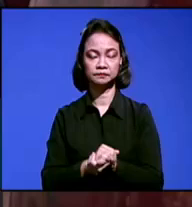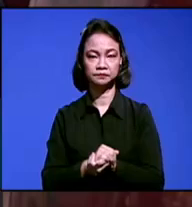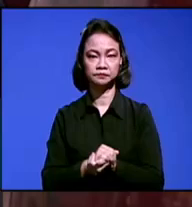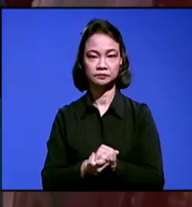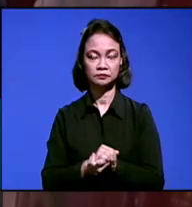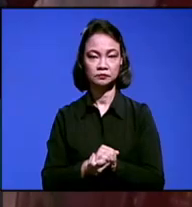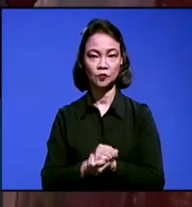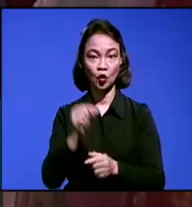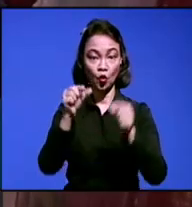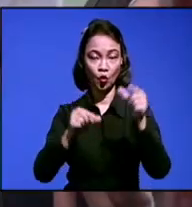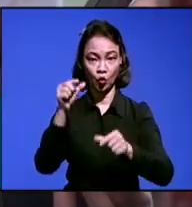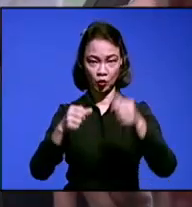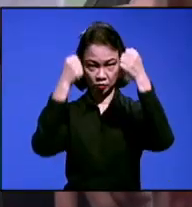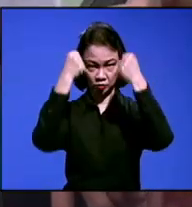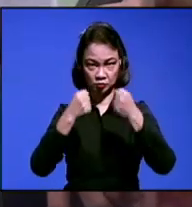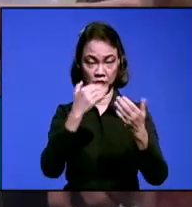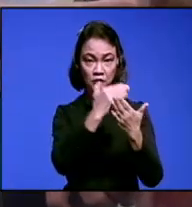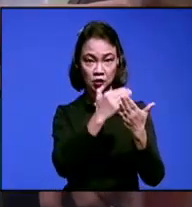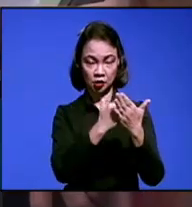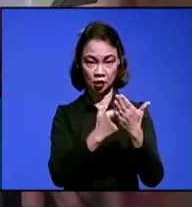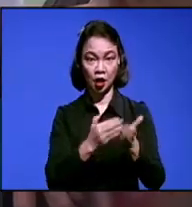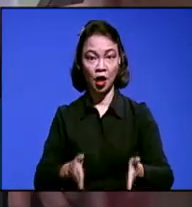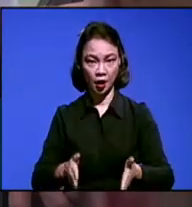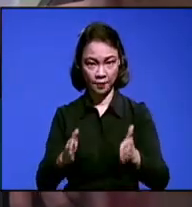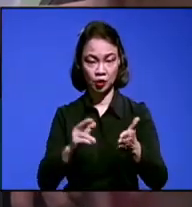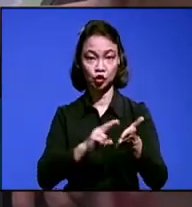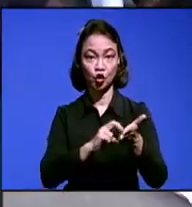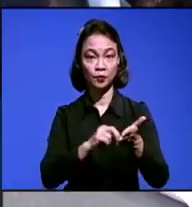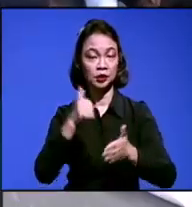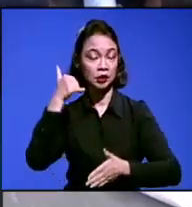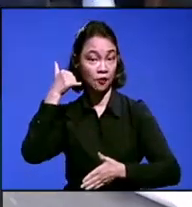Para tahanan yang bebas sebelumnya didata alamat serta nomor telepon yang